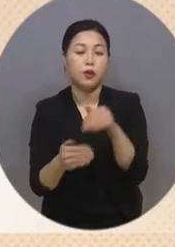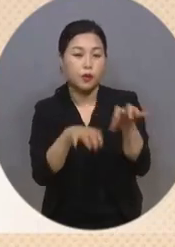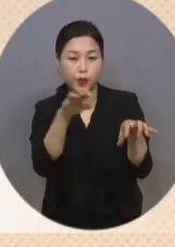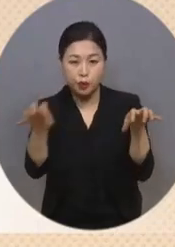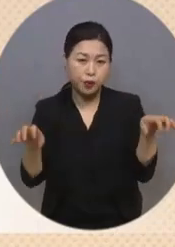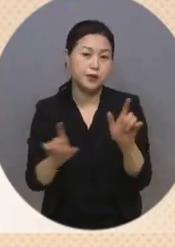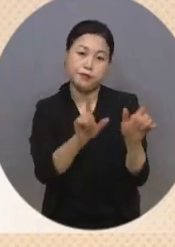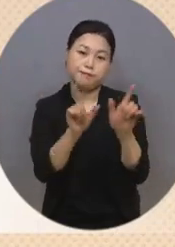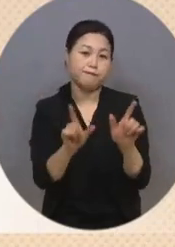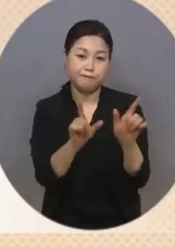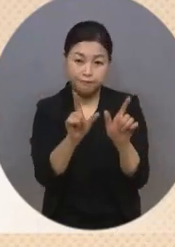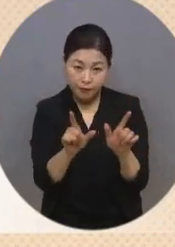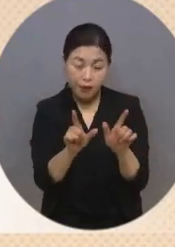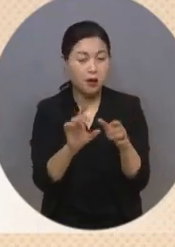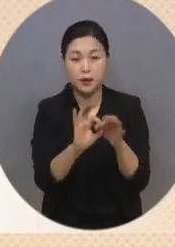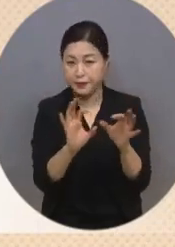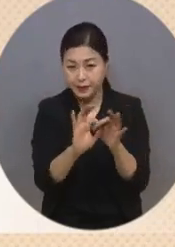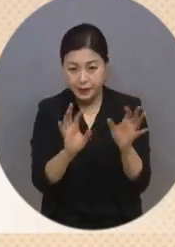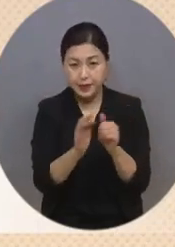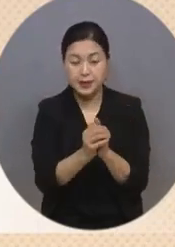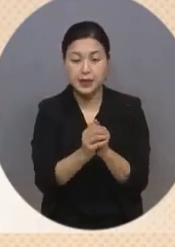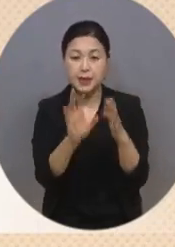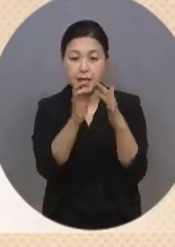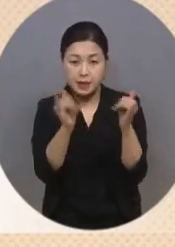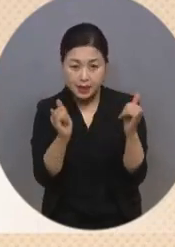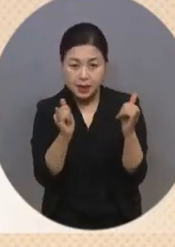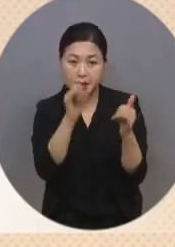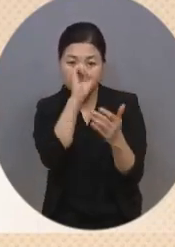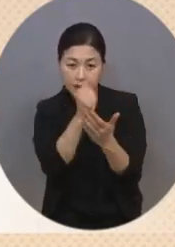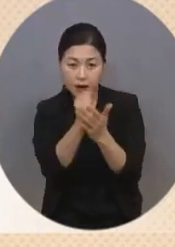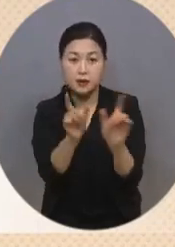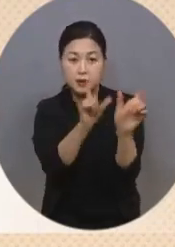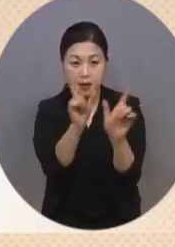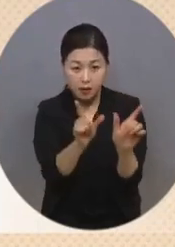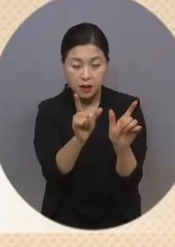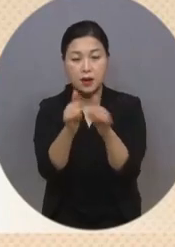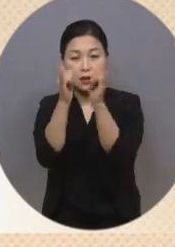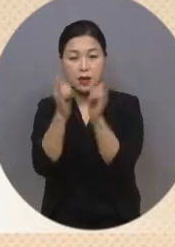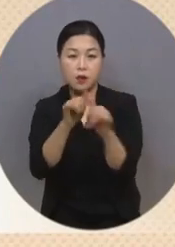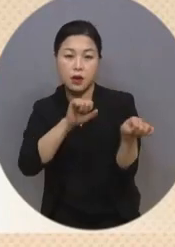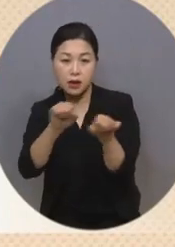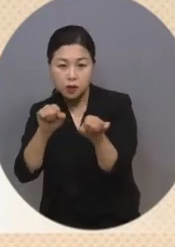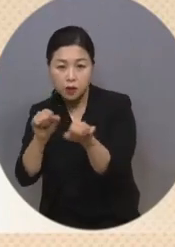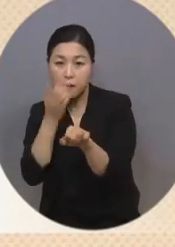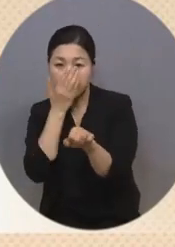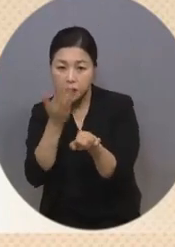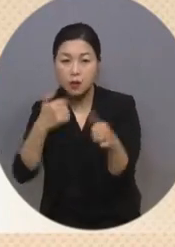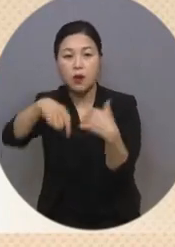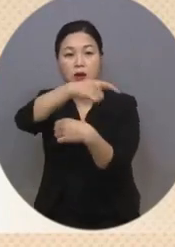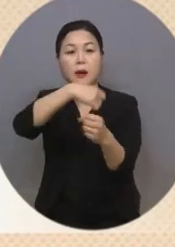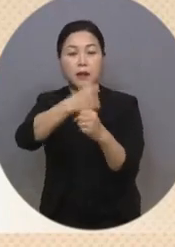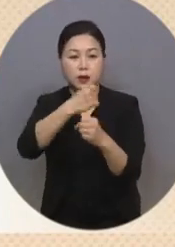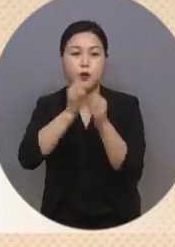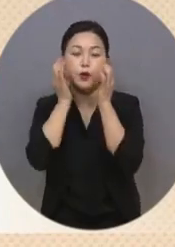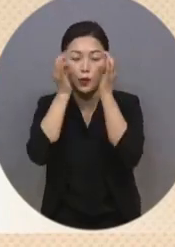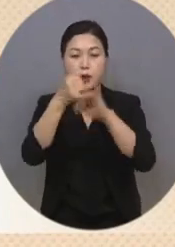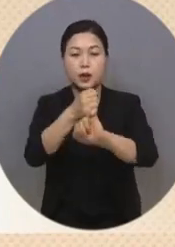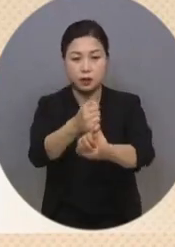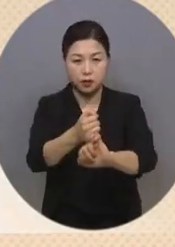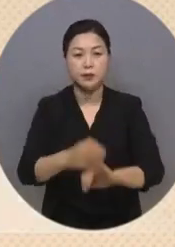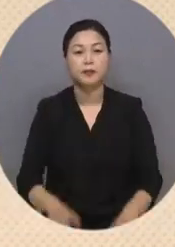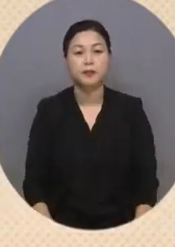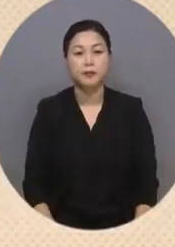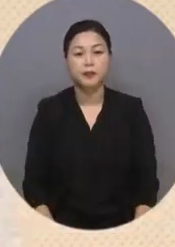어디에 사시든 간에 최소한의 인간다운 삶, 사회생활을 하실 수 있는 그런 환경을 만드는 데 최선을